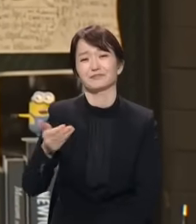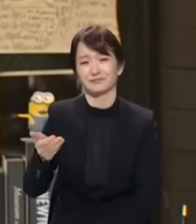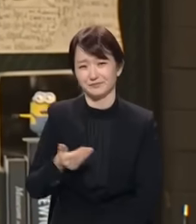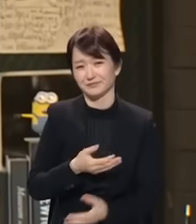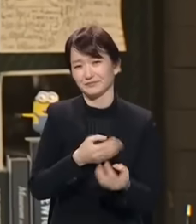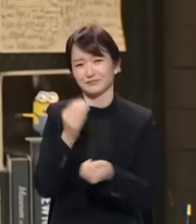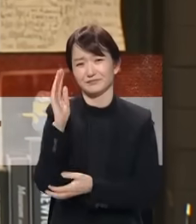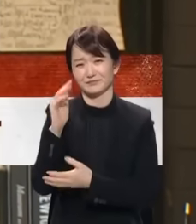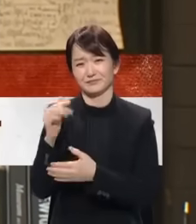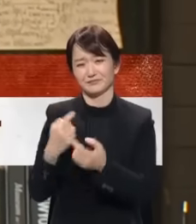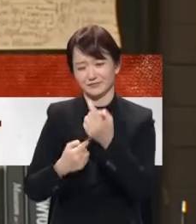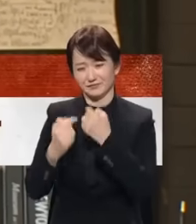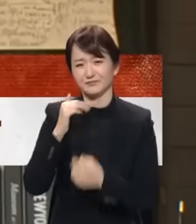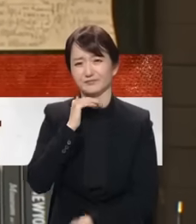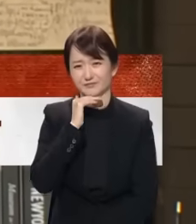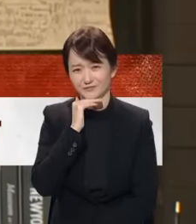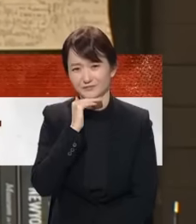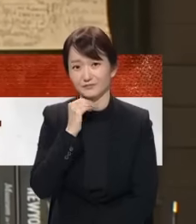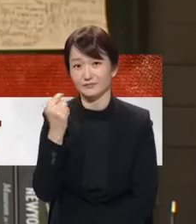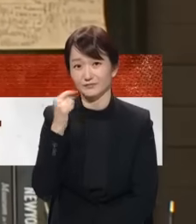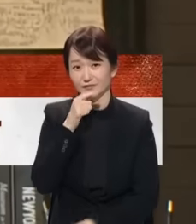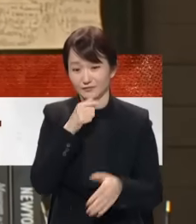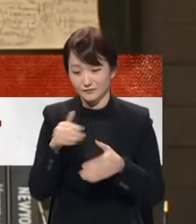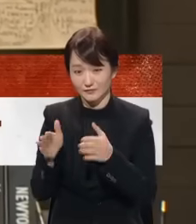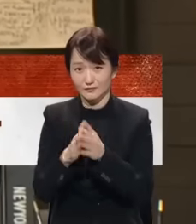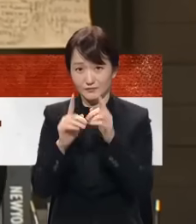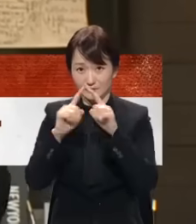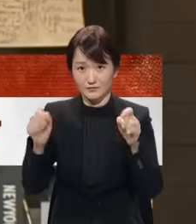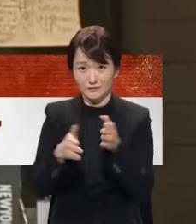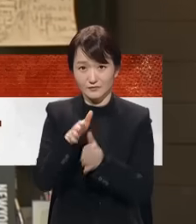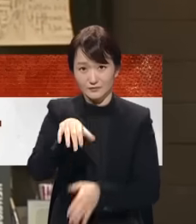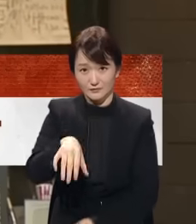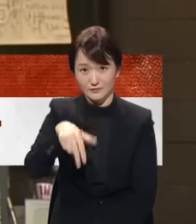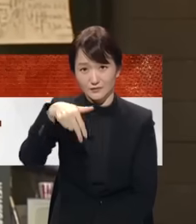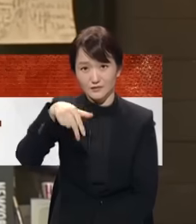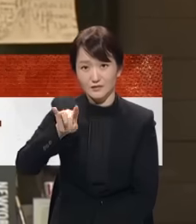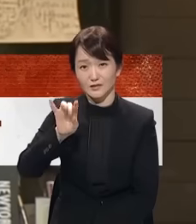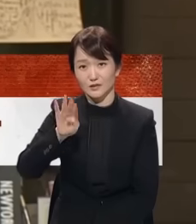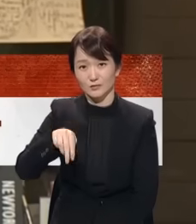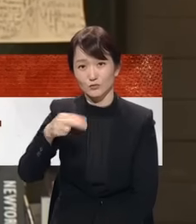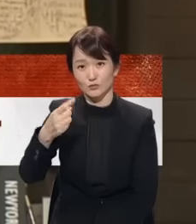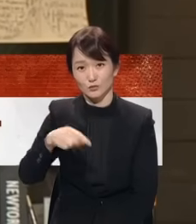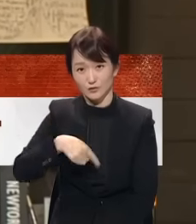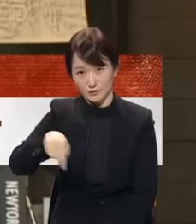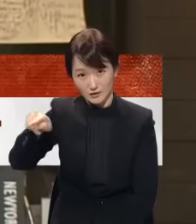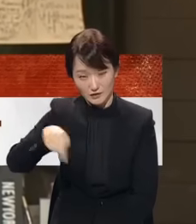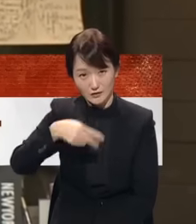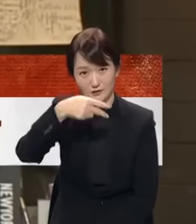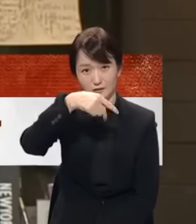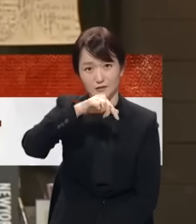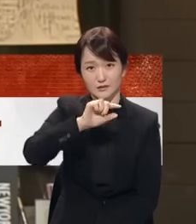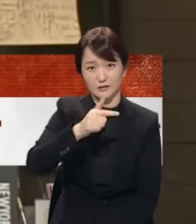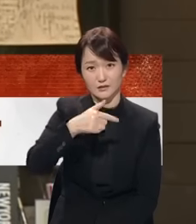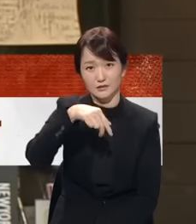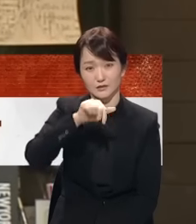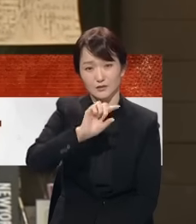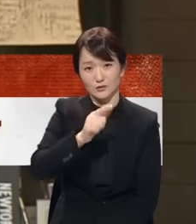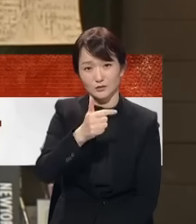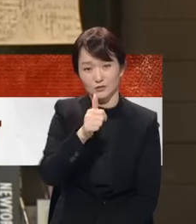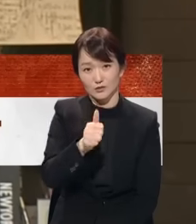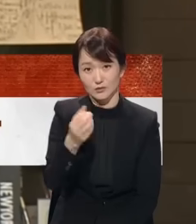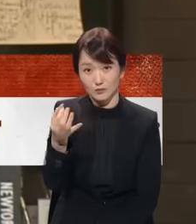많은 사연과 제보 기다리고 있습니다. 자, 어제 경기 화성시 제부도를 다녀오셨다는 신상훈님, 신상훈님 보고 계신가요?